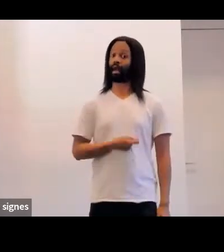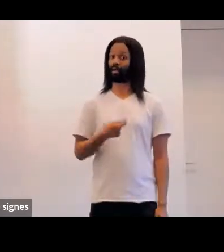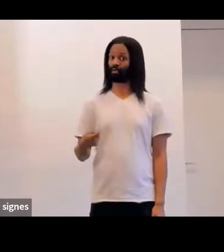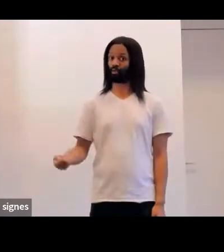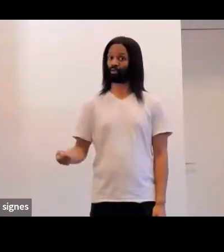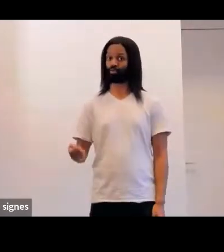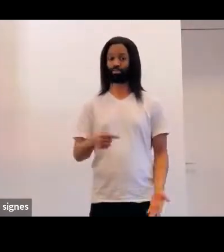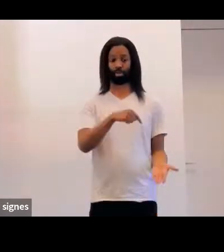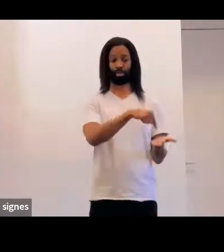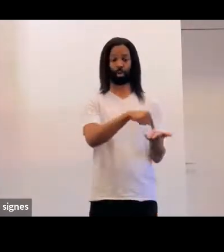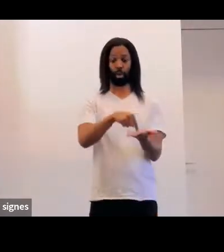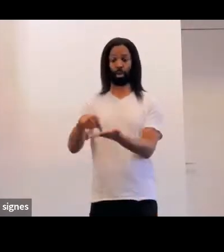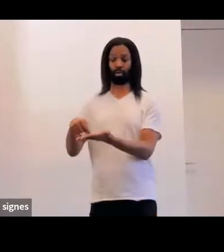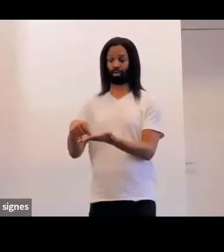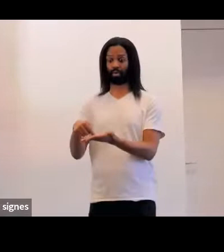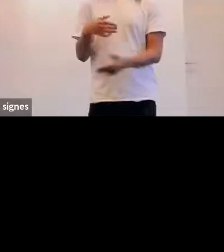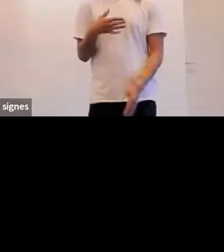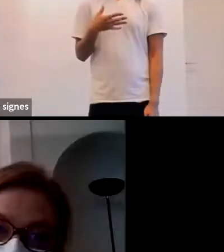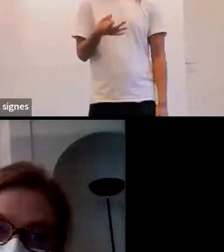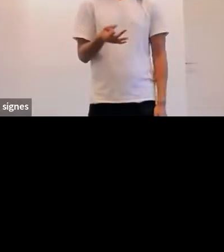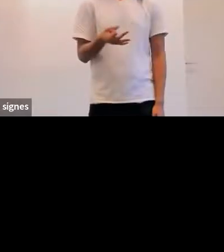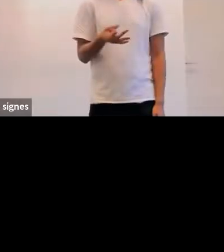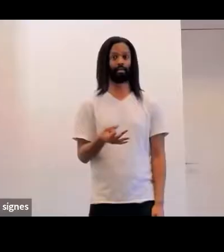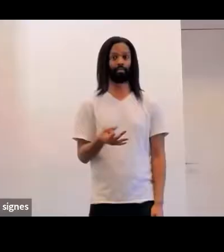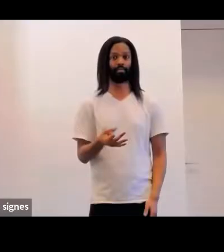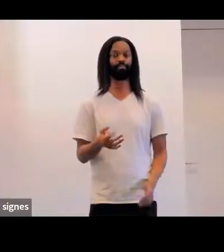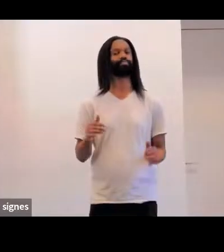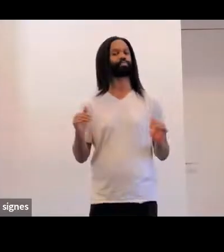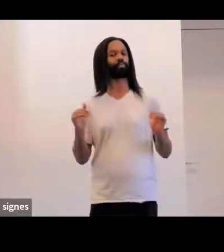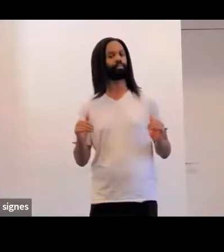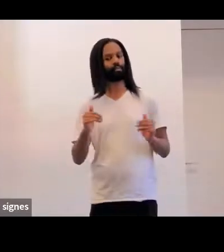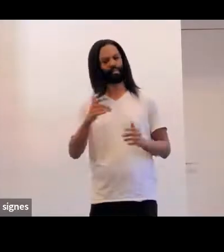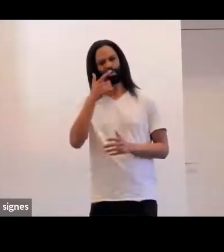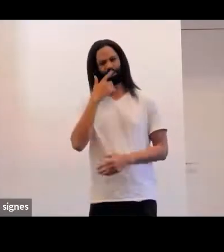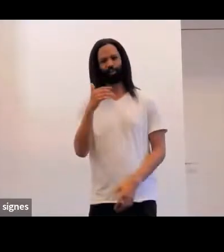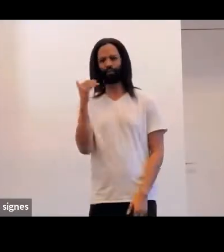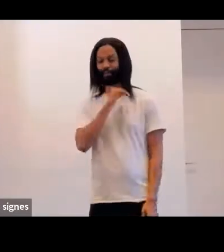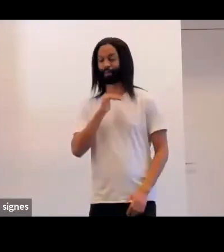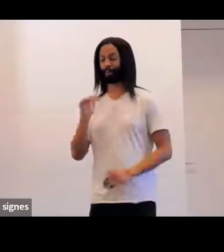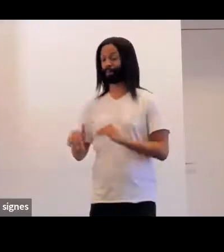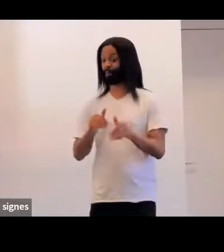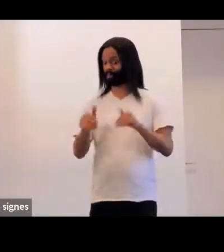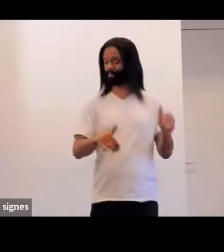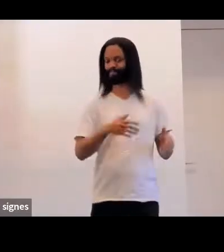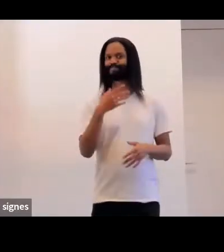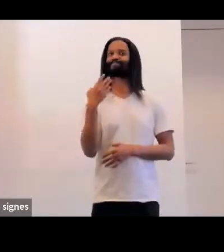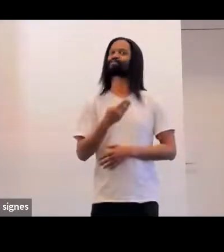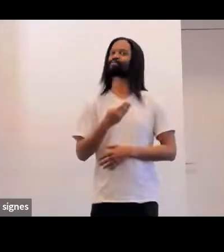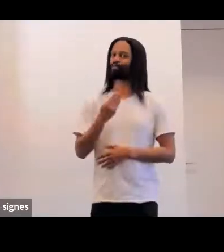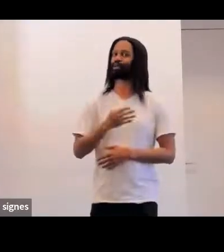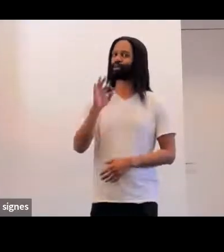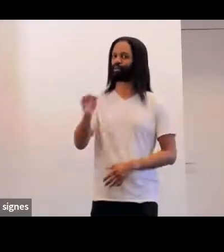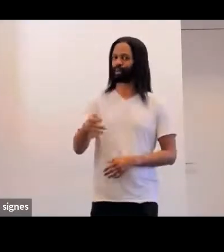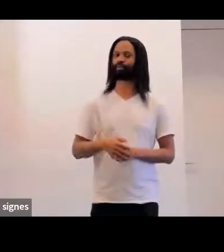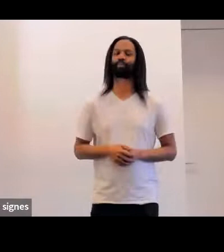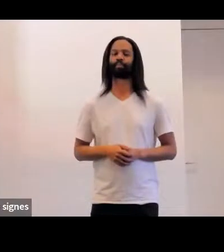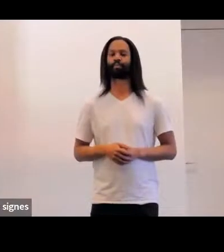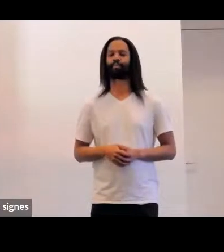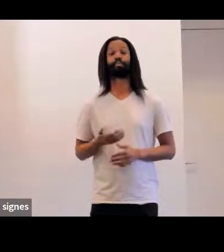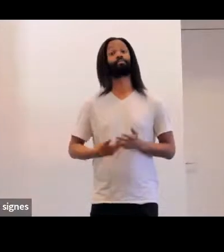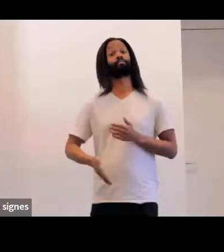fois peu nombreux, mais il est indispensable de les mobiliser en priorité. Nous avons fait une proposition d'ailleurs qui a été